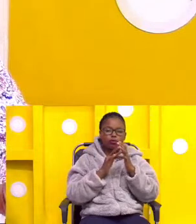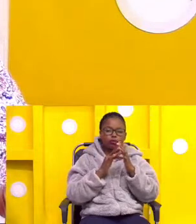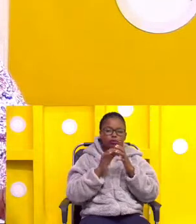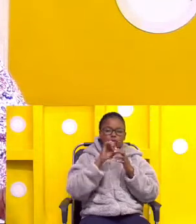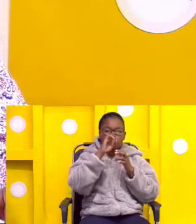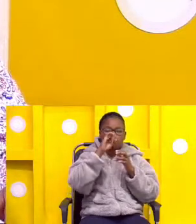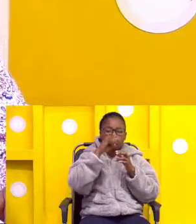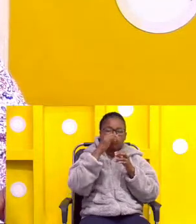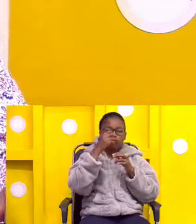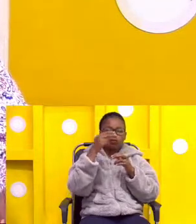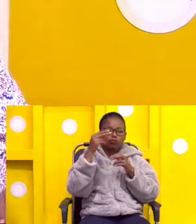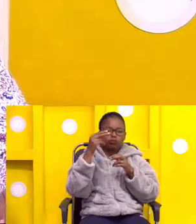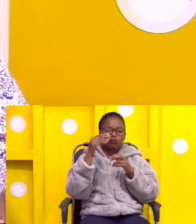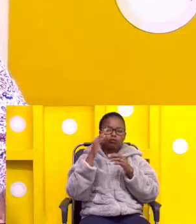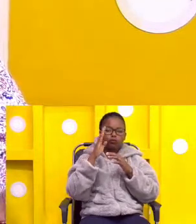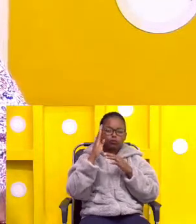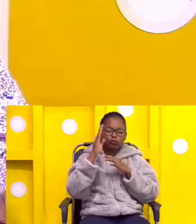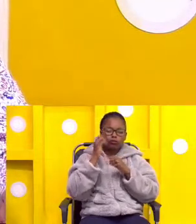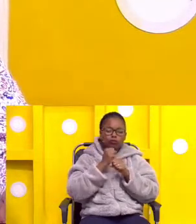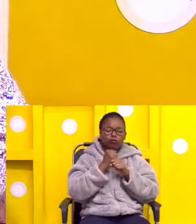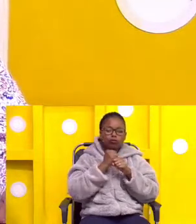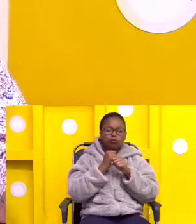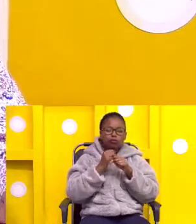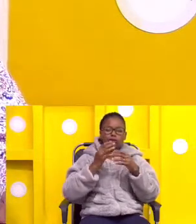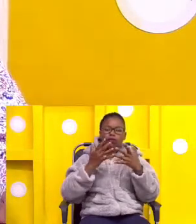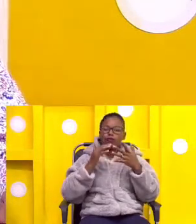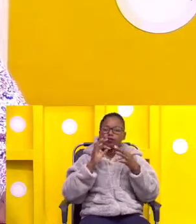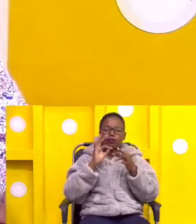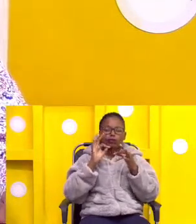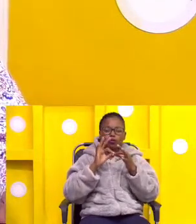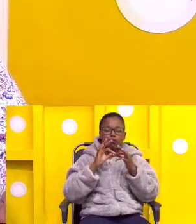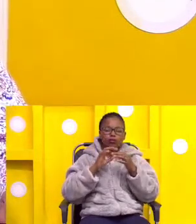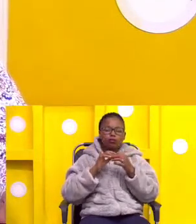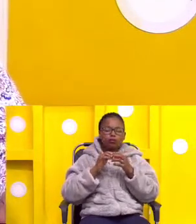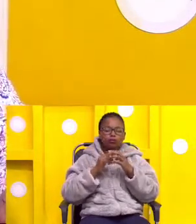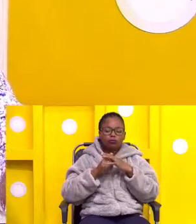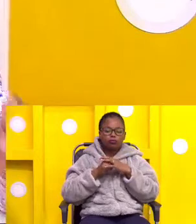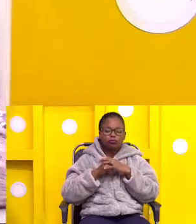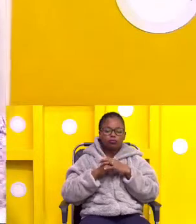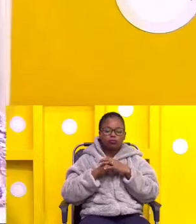wira uria kwagireire mwathani aroto yuire ratha